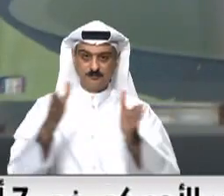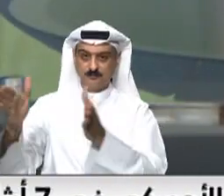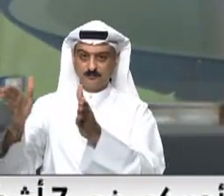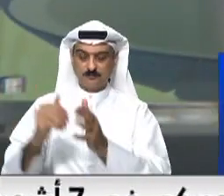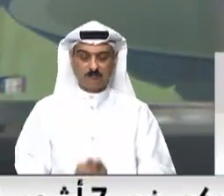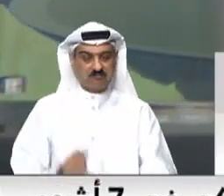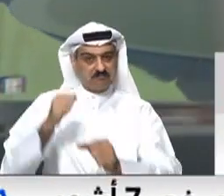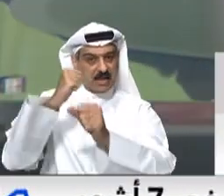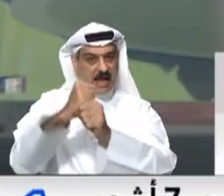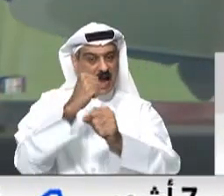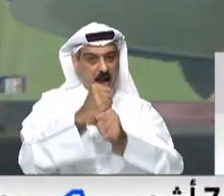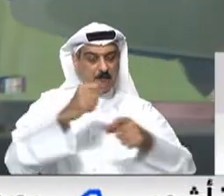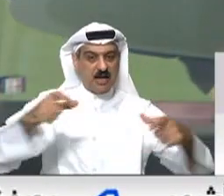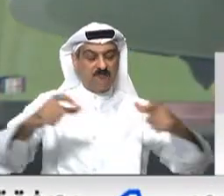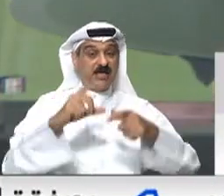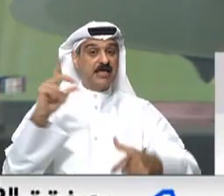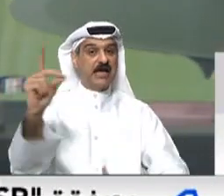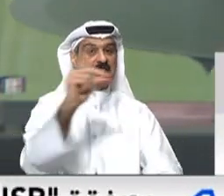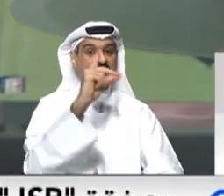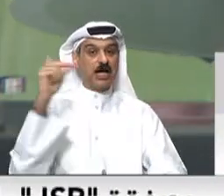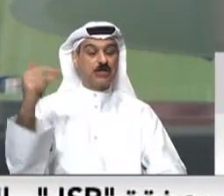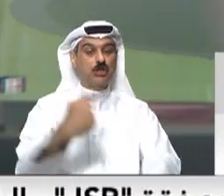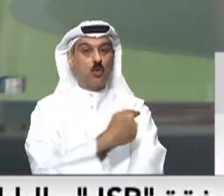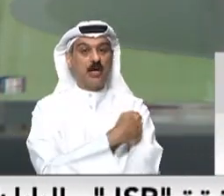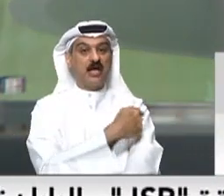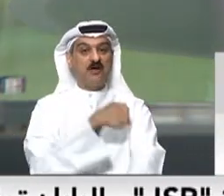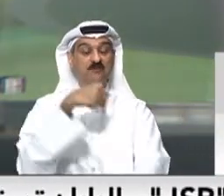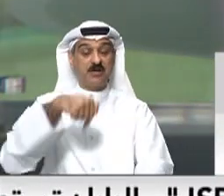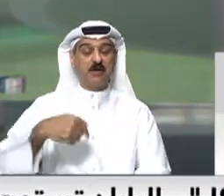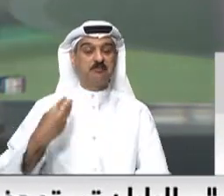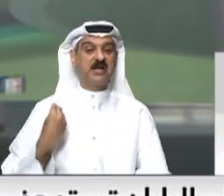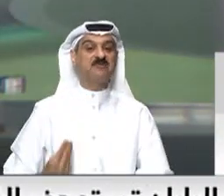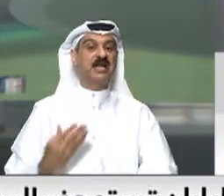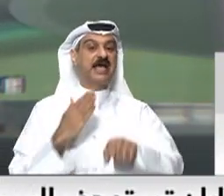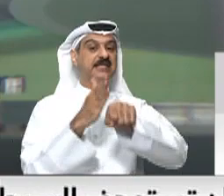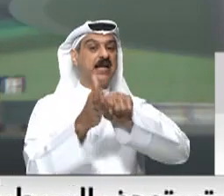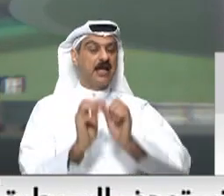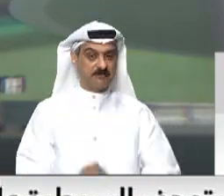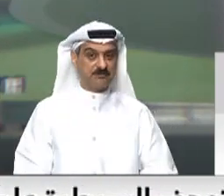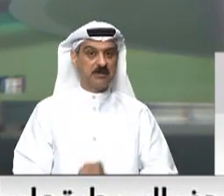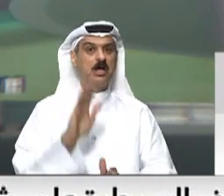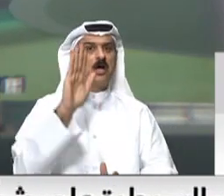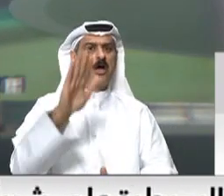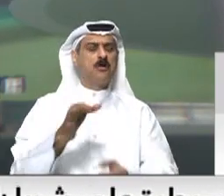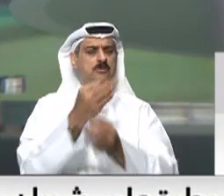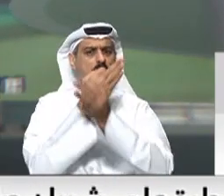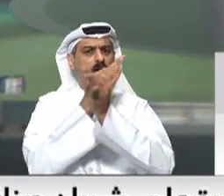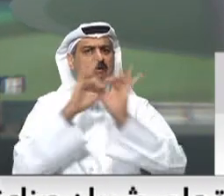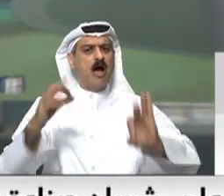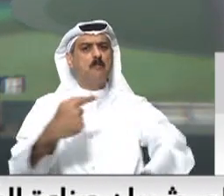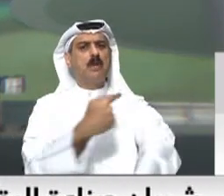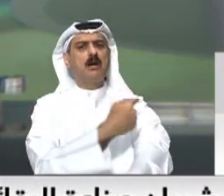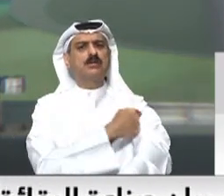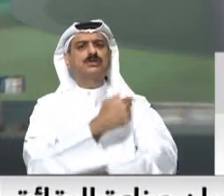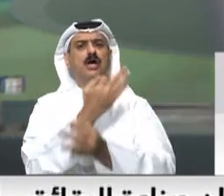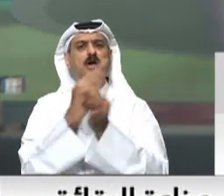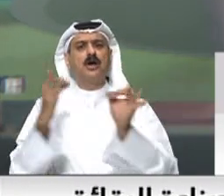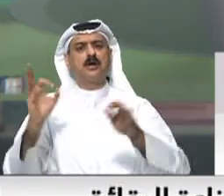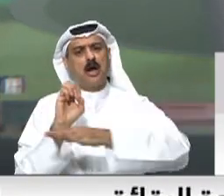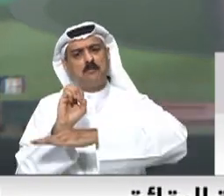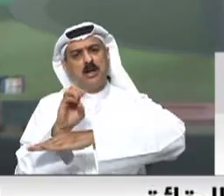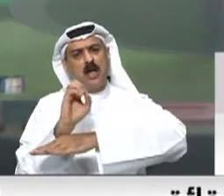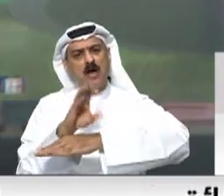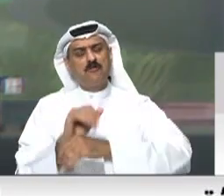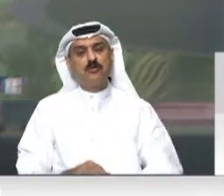تتضاعف جهود إدارة الطوارئ الطبية خلال أيام عيد الأضحى المبارك في سبيل توفير تغطية صحية شاملة وكذلك